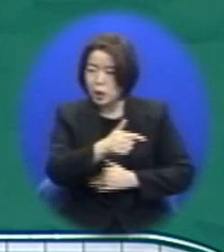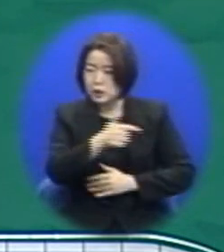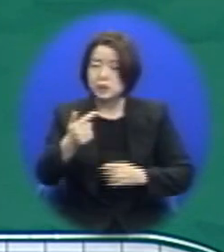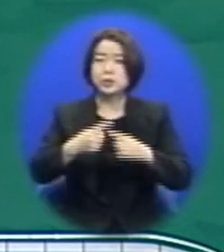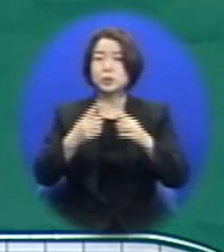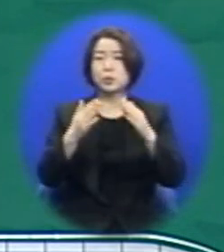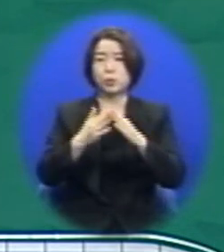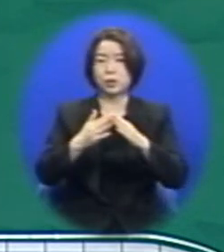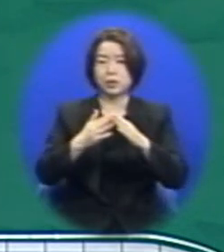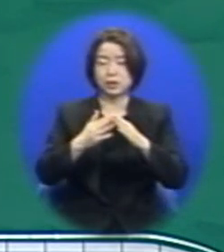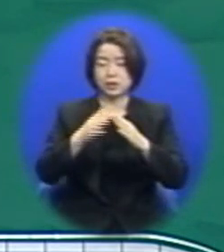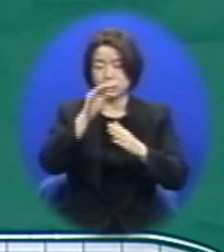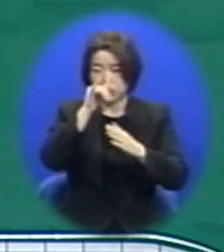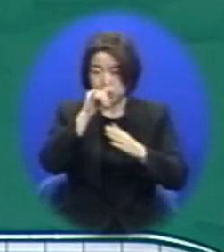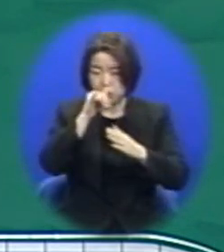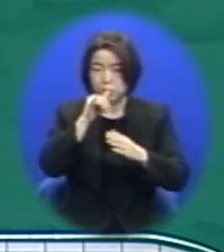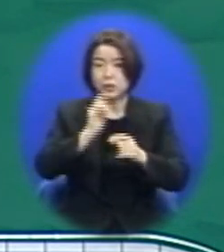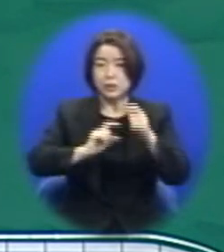있어요.